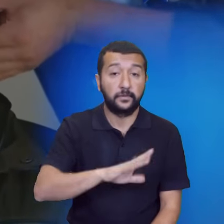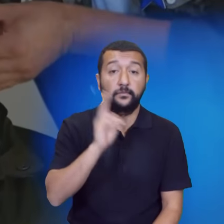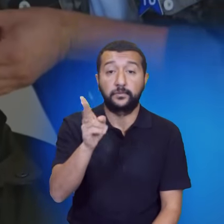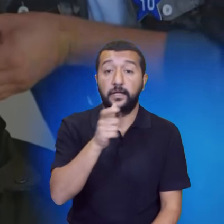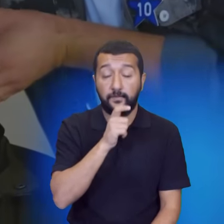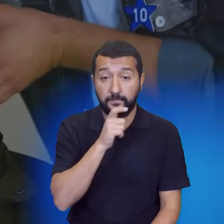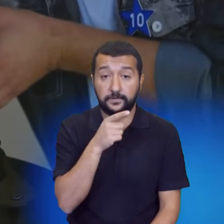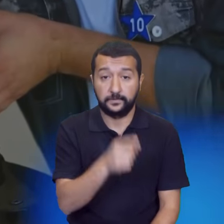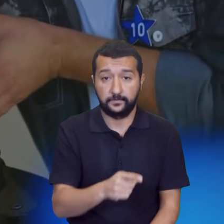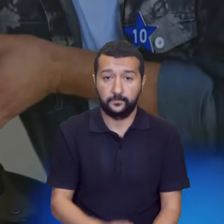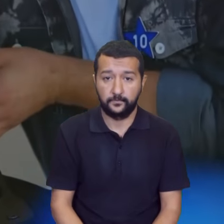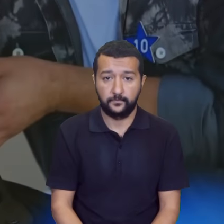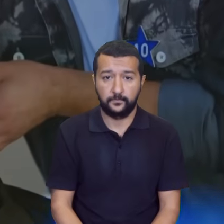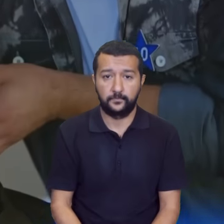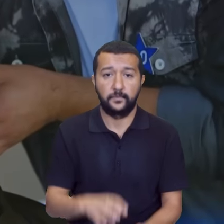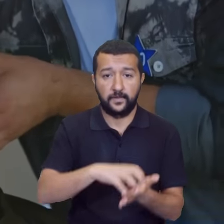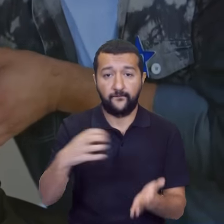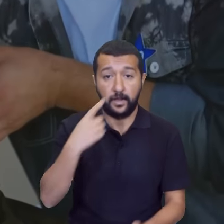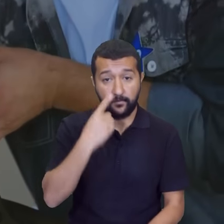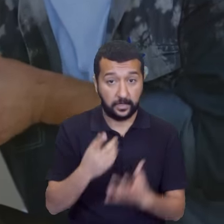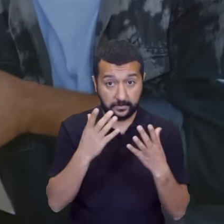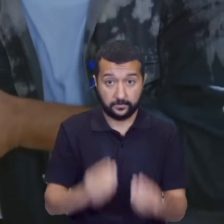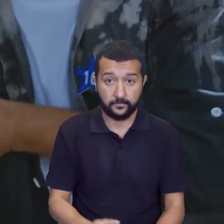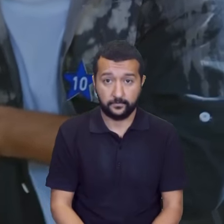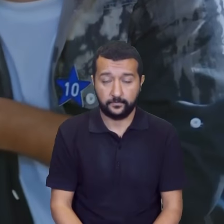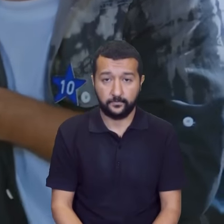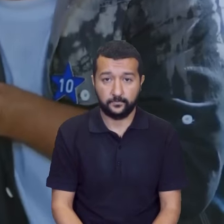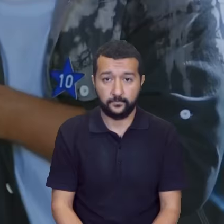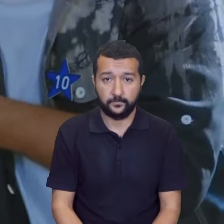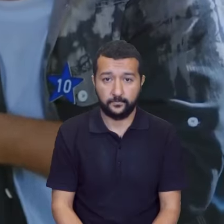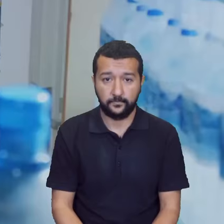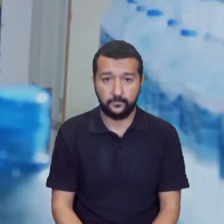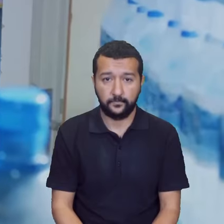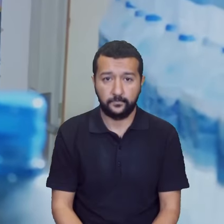Başkasının kahvesiyle fal bakılır mı?